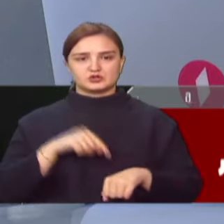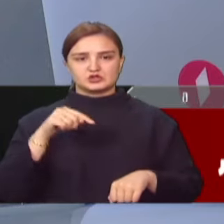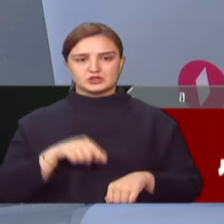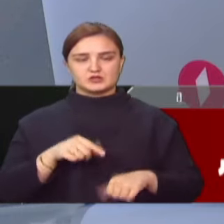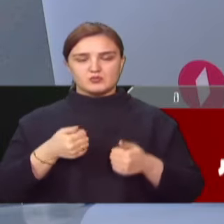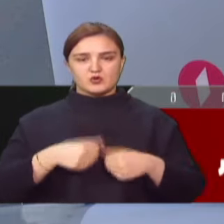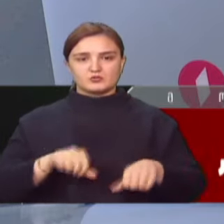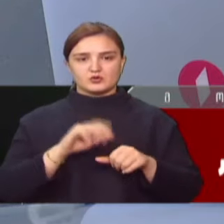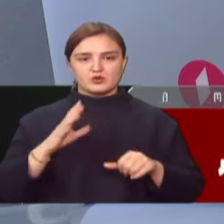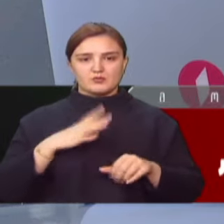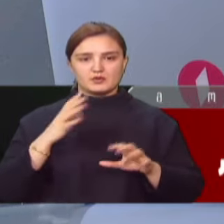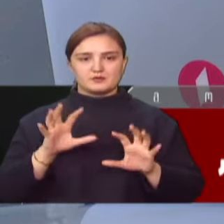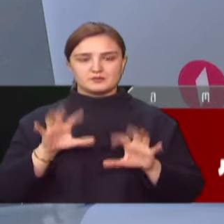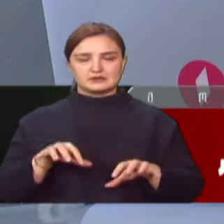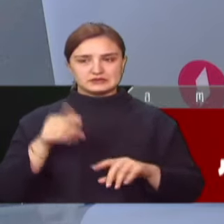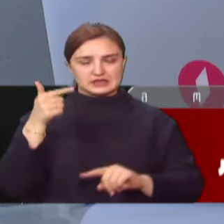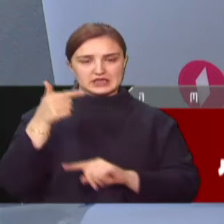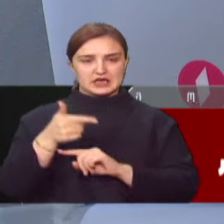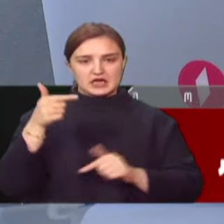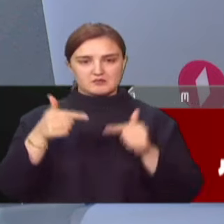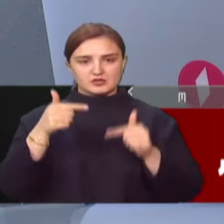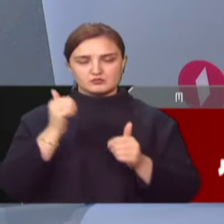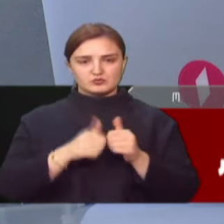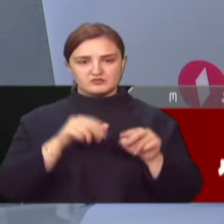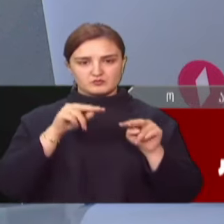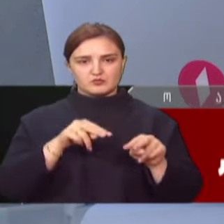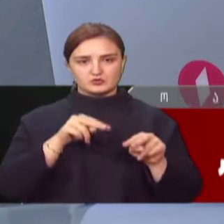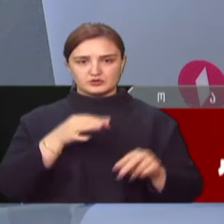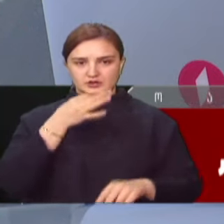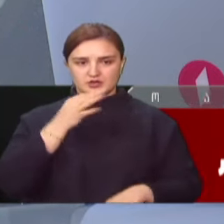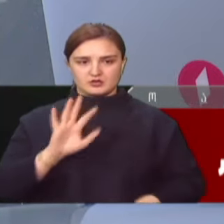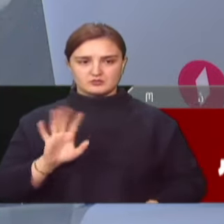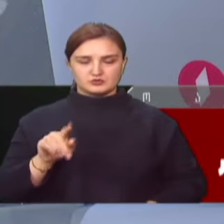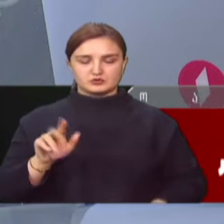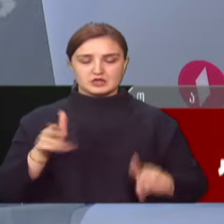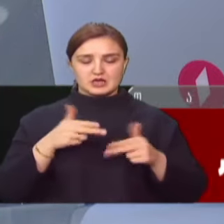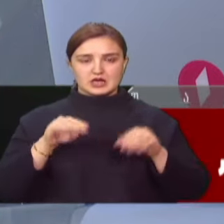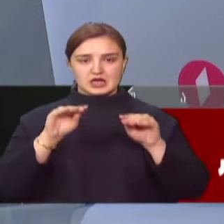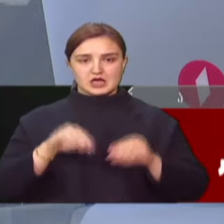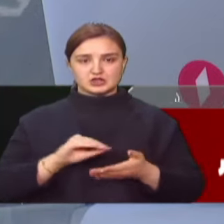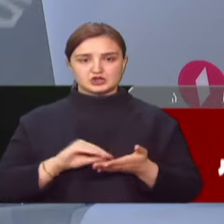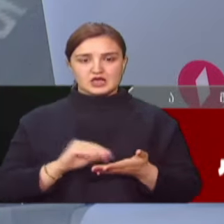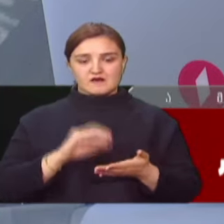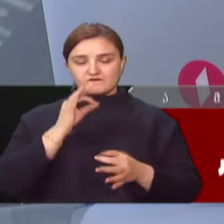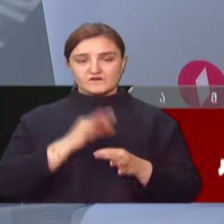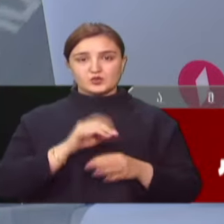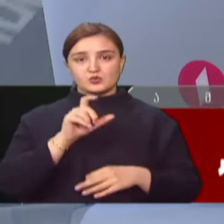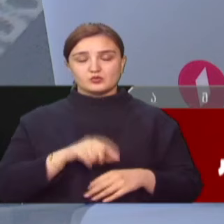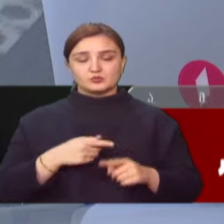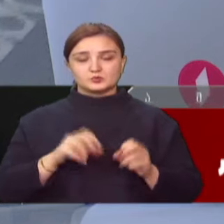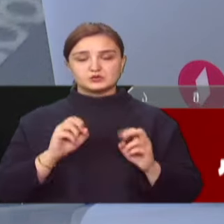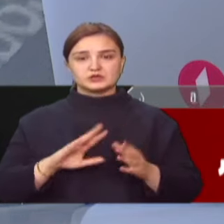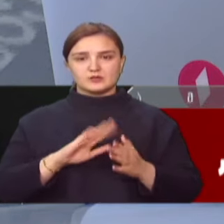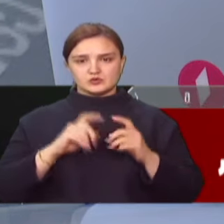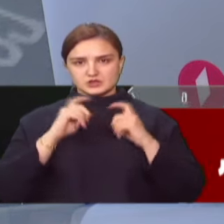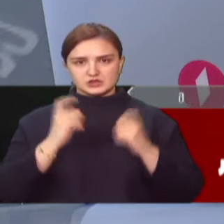Კომიტეტზე ყოფილი პრეზიდენტის პალატის სათვალთვალო კამერებით მუდმივი მონიტორინგიც არმოსწოს. Ანგარიშის ავტორებისთვის უსაფრთხოების ზომები